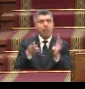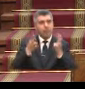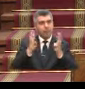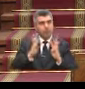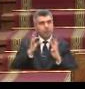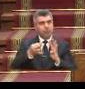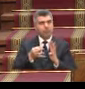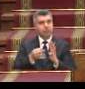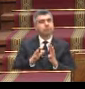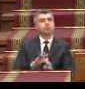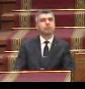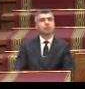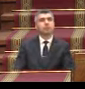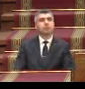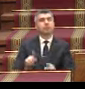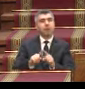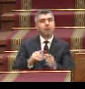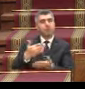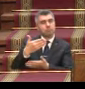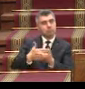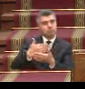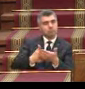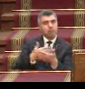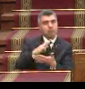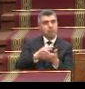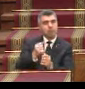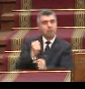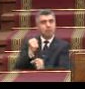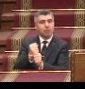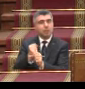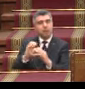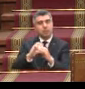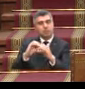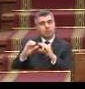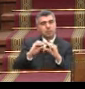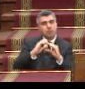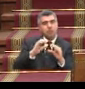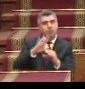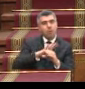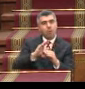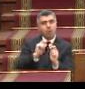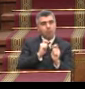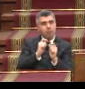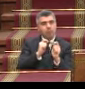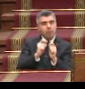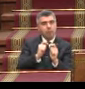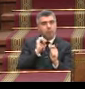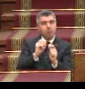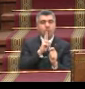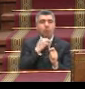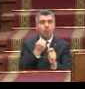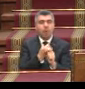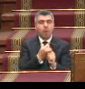الإيجابي مع المذكرات المطلبية للشغيلة خلال المفاوضات التي جمعت الحكومة والاتحاد العام